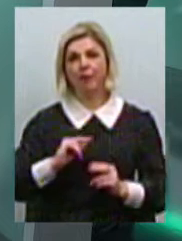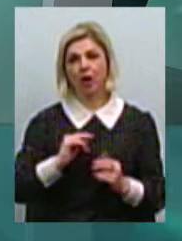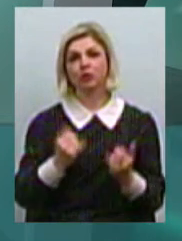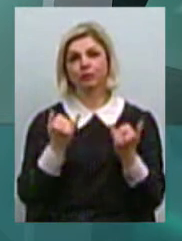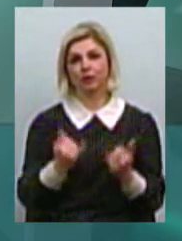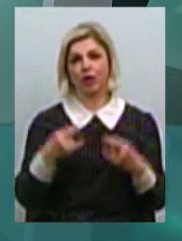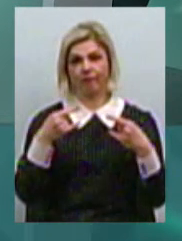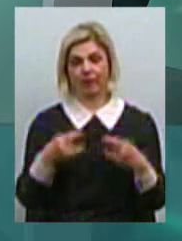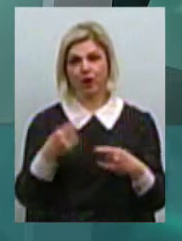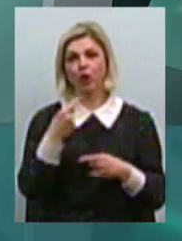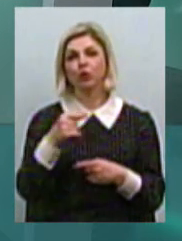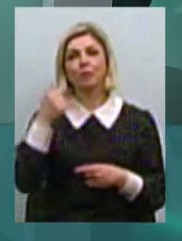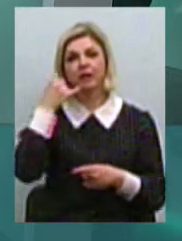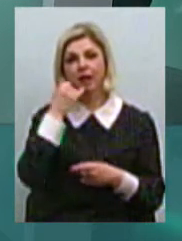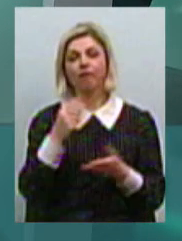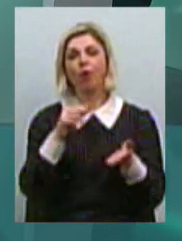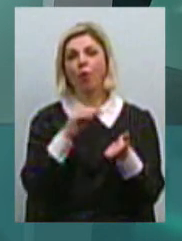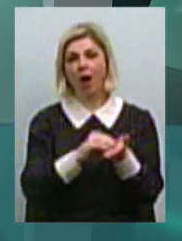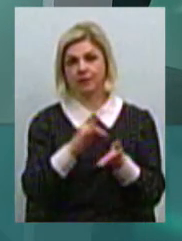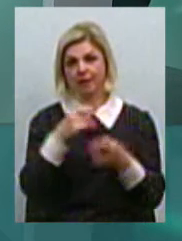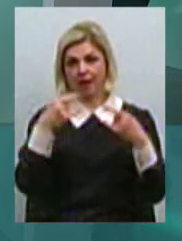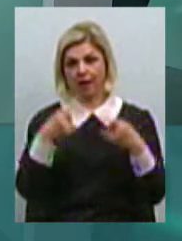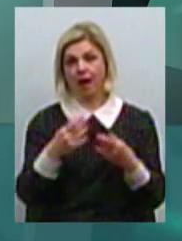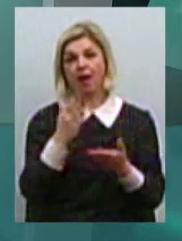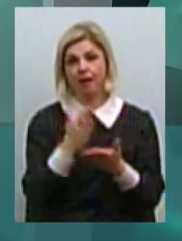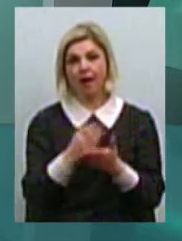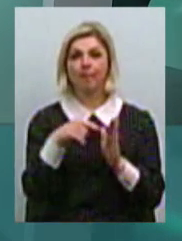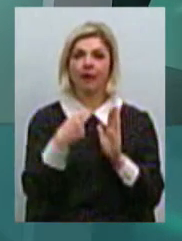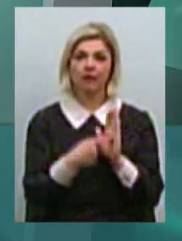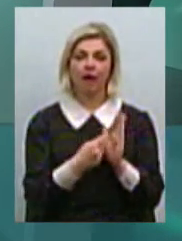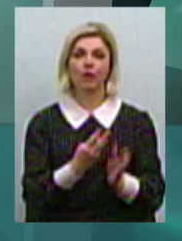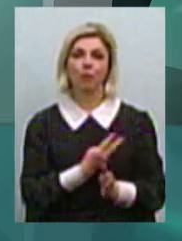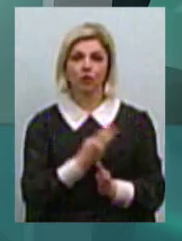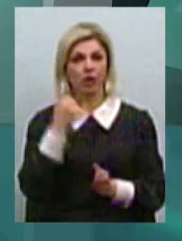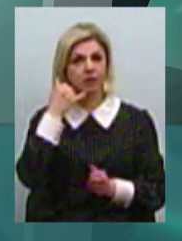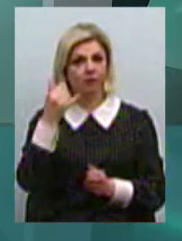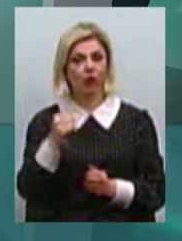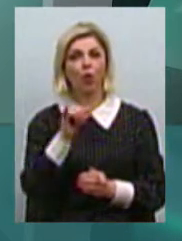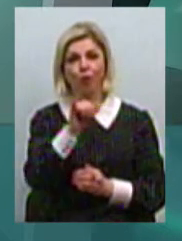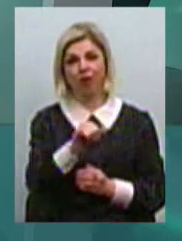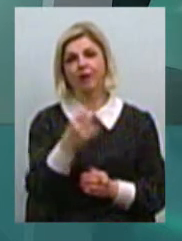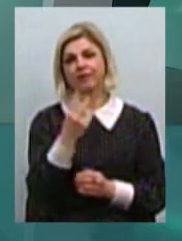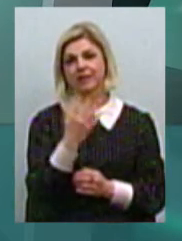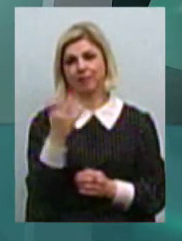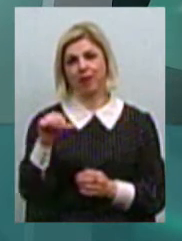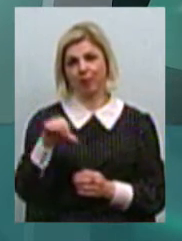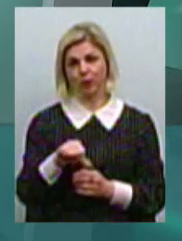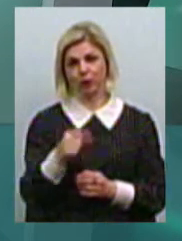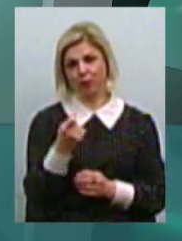студії 76-92-33. Якщо є запитання, побажання, телефонуйте. У вас приблизно 25 хвилин, може вже трошки